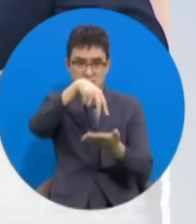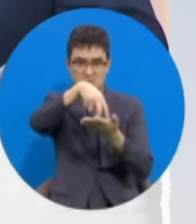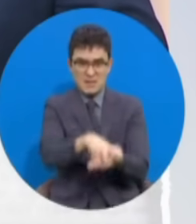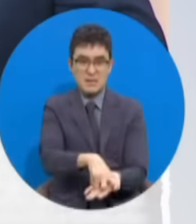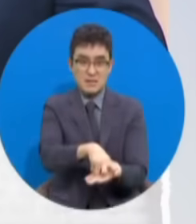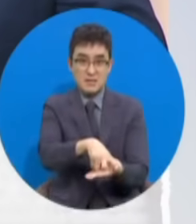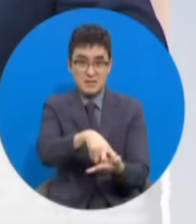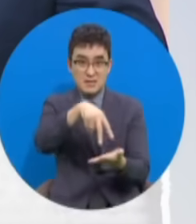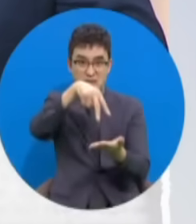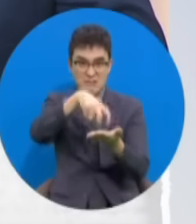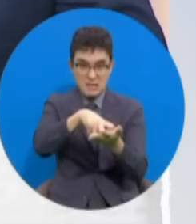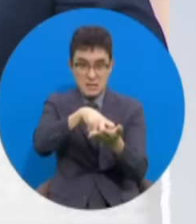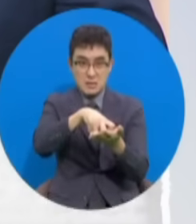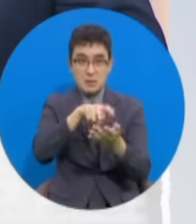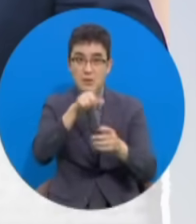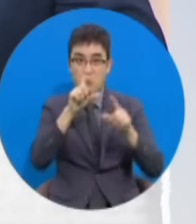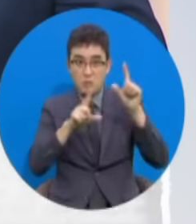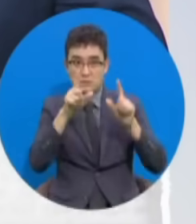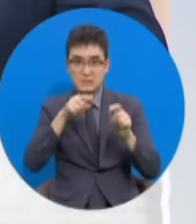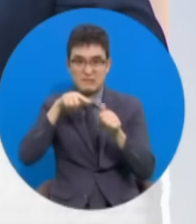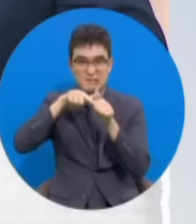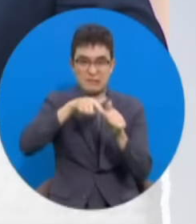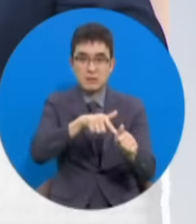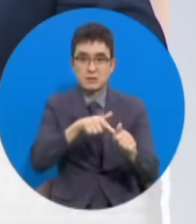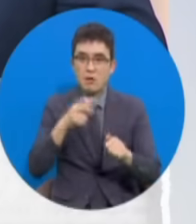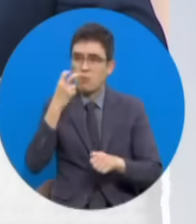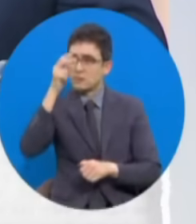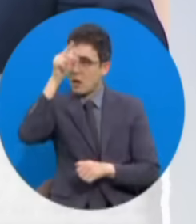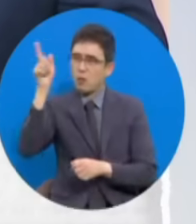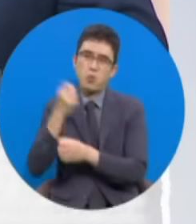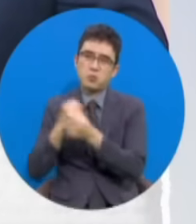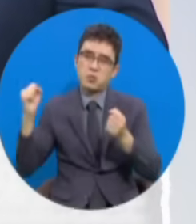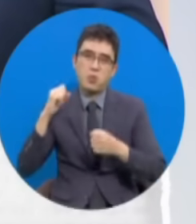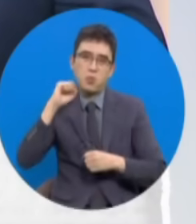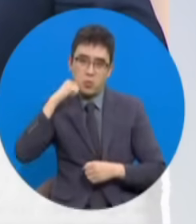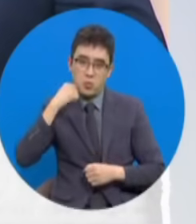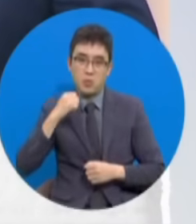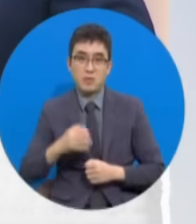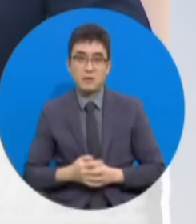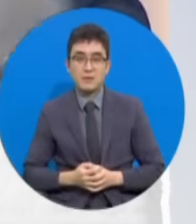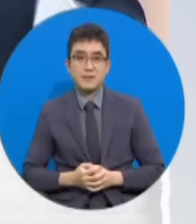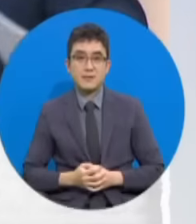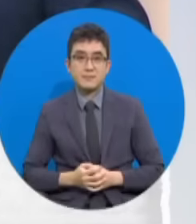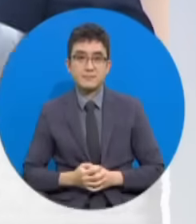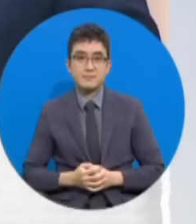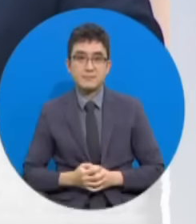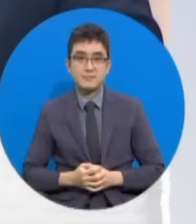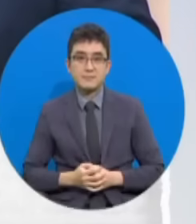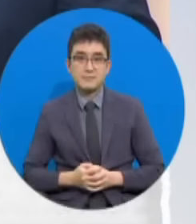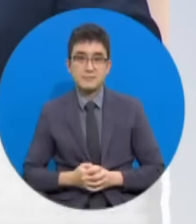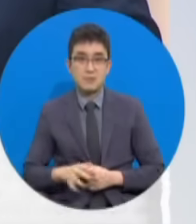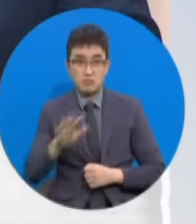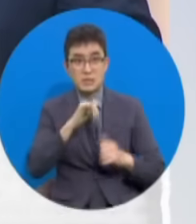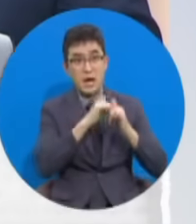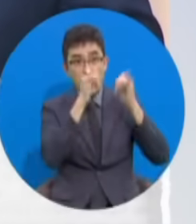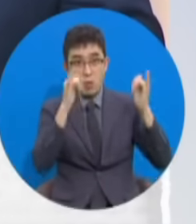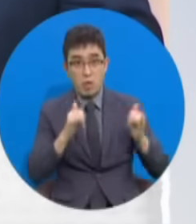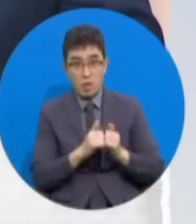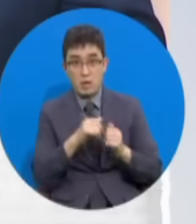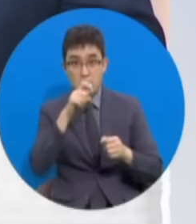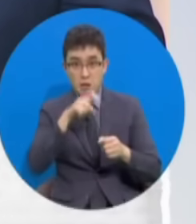있는 검찰은 저는 용서할 수가 없다고 보는 것이고요. 사실 다른 걸 떠나서 우리 사회에서 통용되는 이야기가 있지